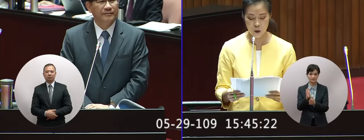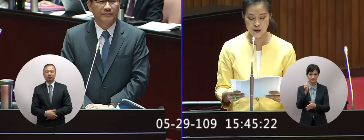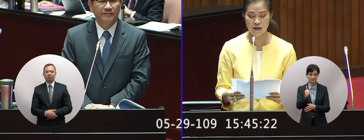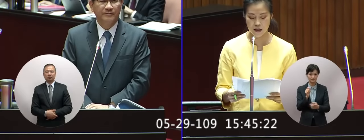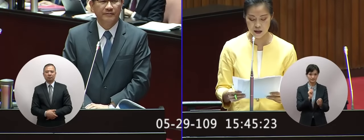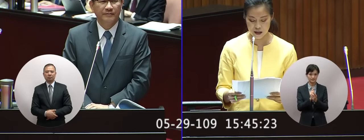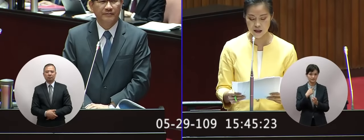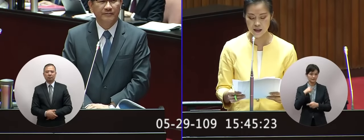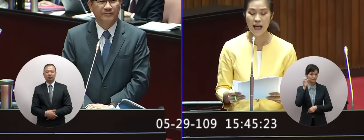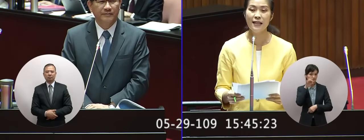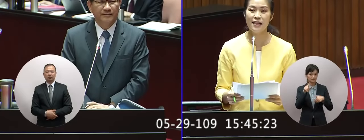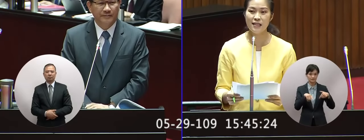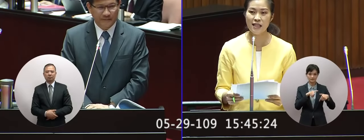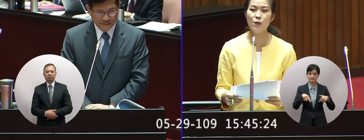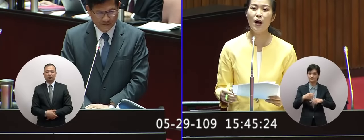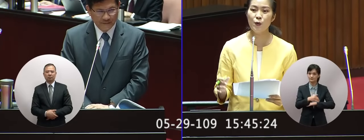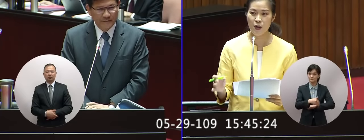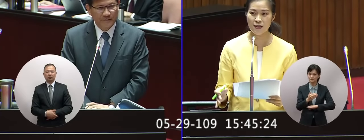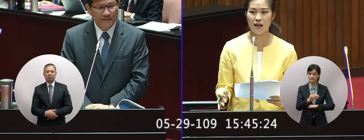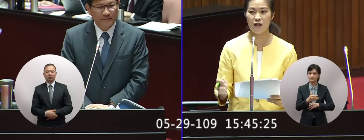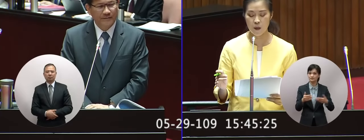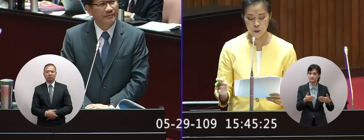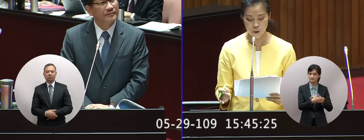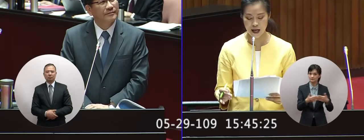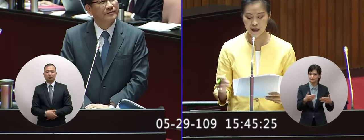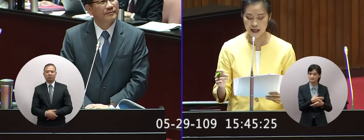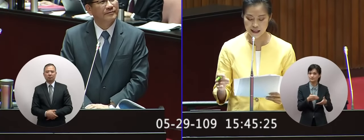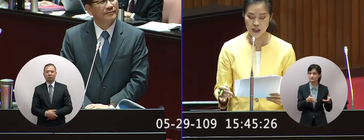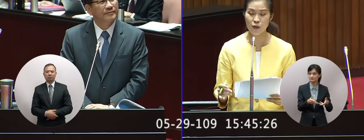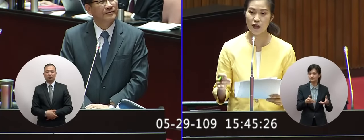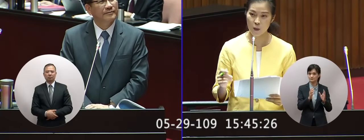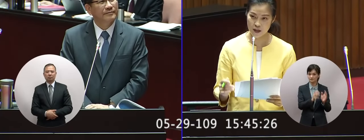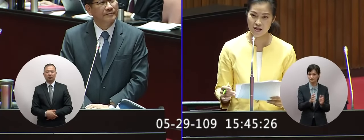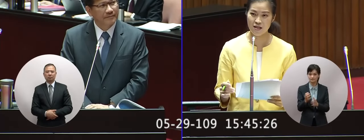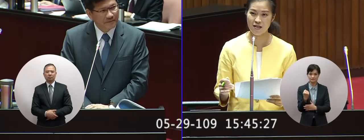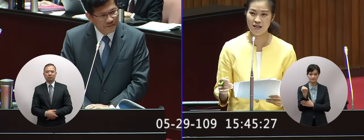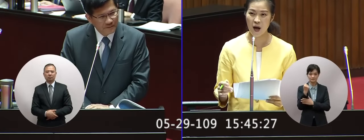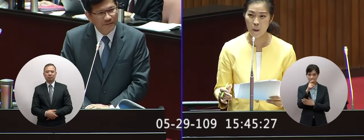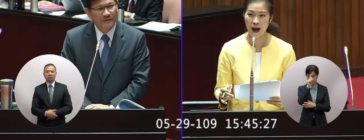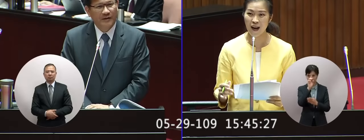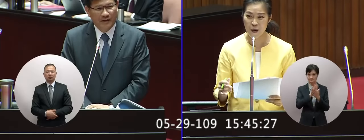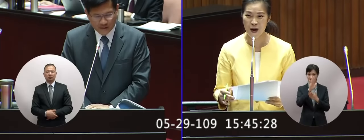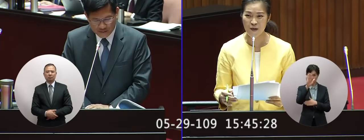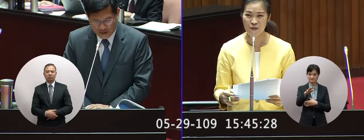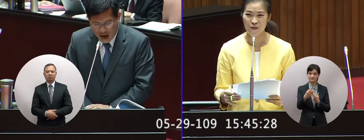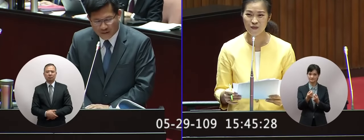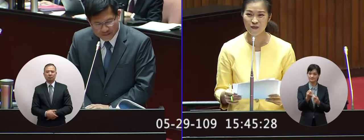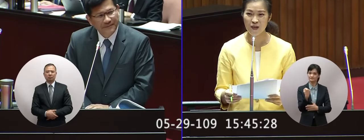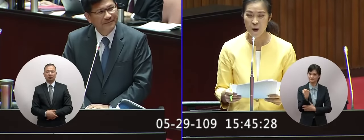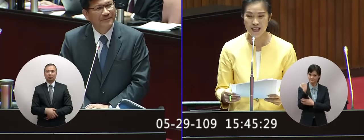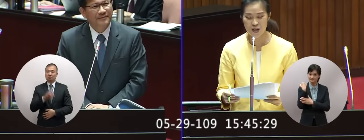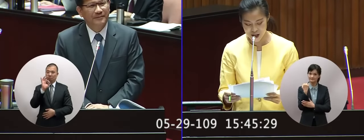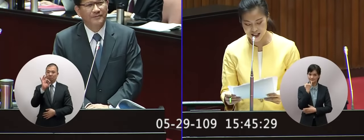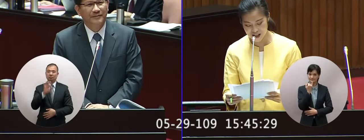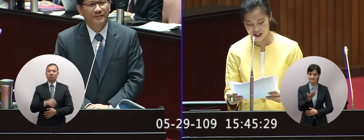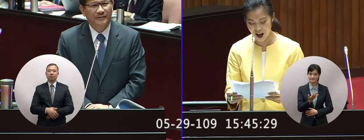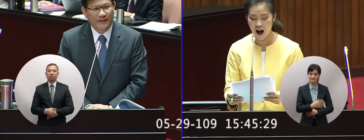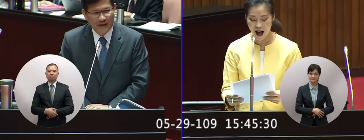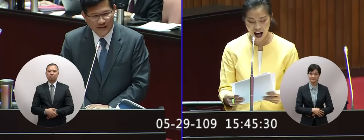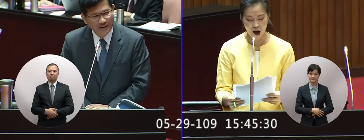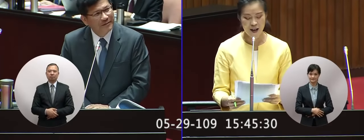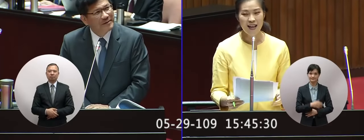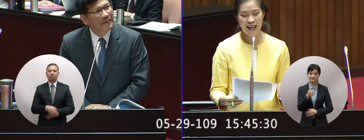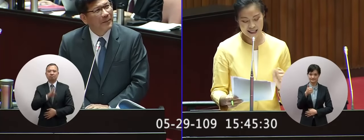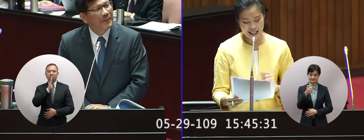县交通建设的支持，也希望院长跟部长可以继续给我们支持，好吗？可以吗？ 好， 会继续支持